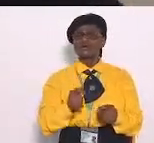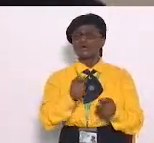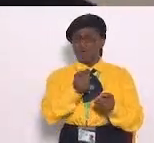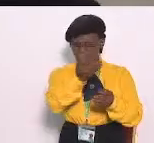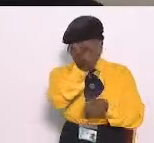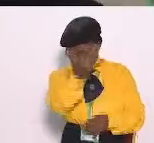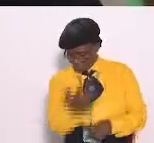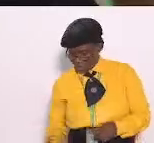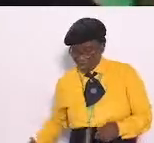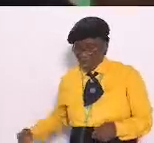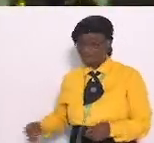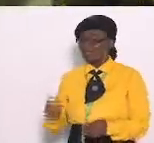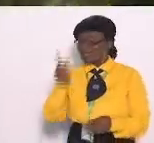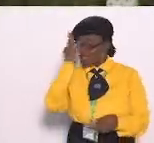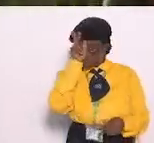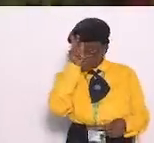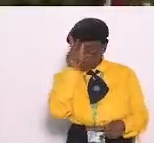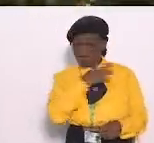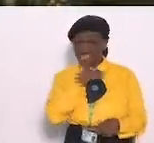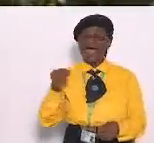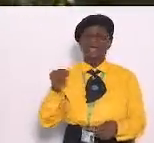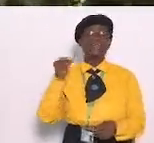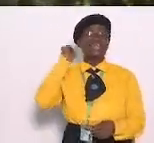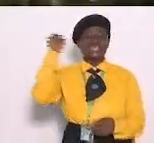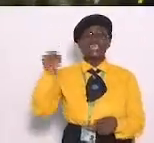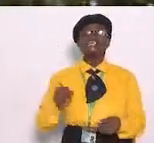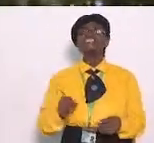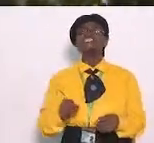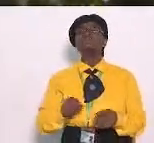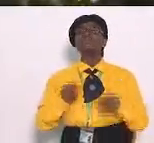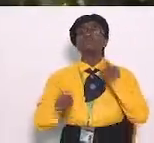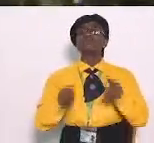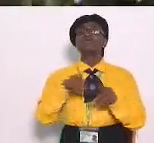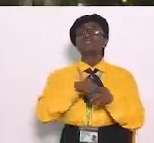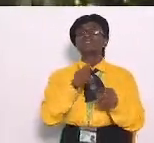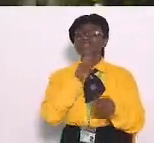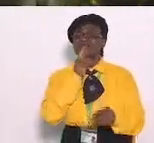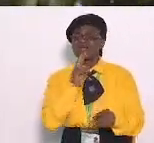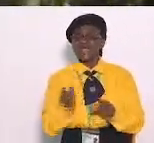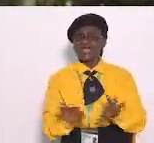lumière celui qui a noyé Pharaon et tous ses